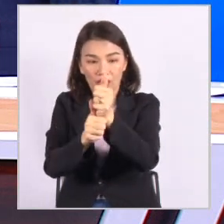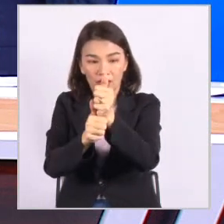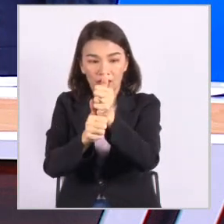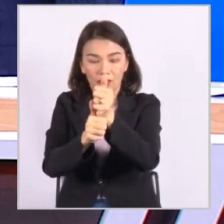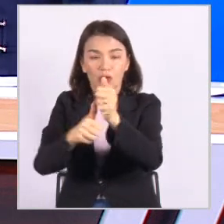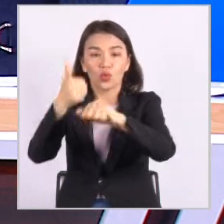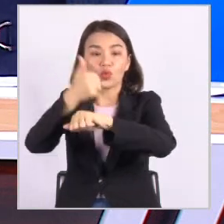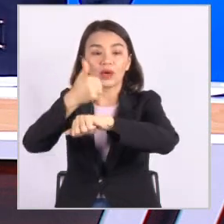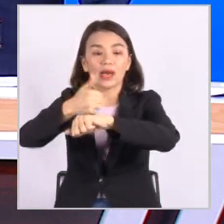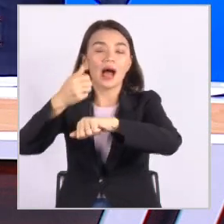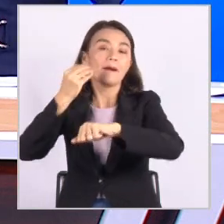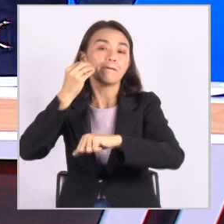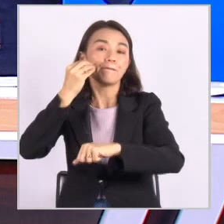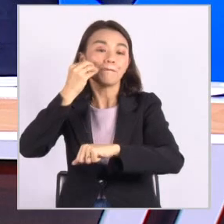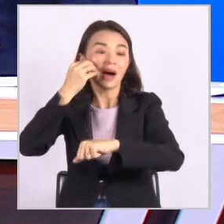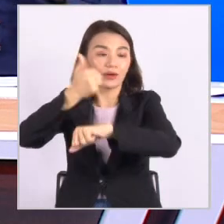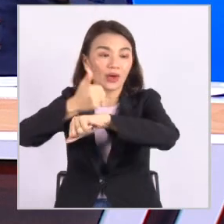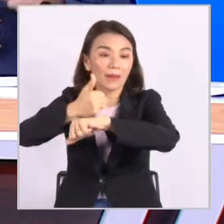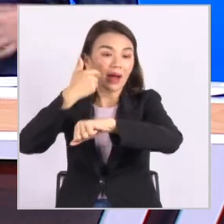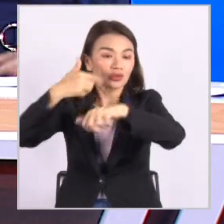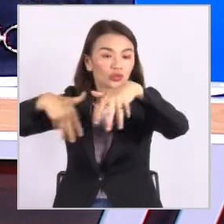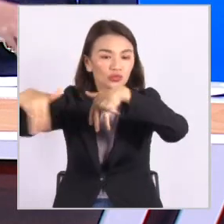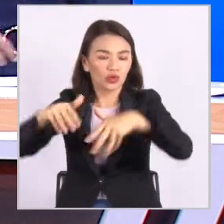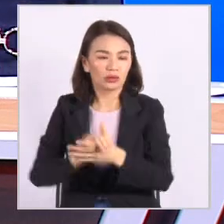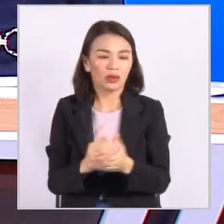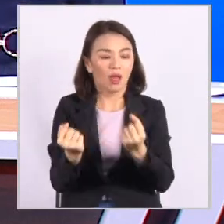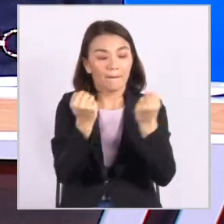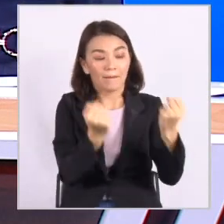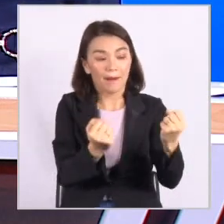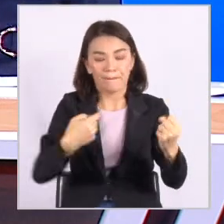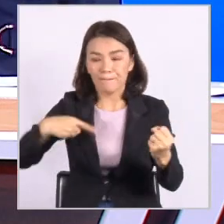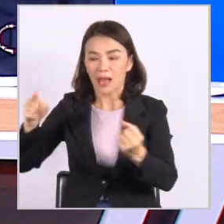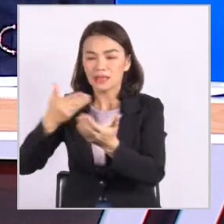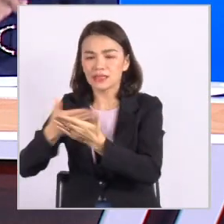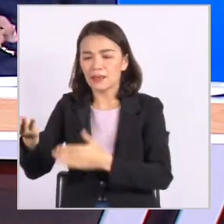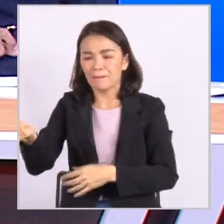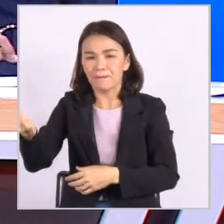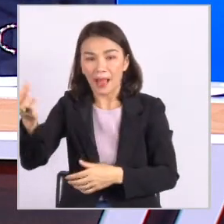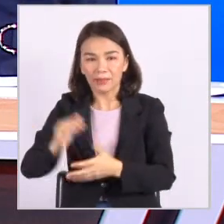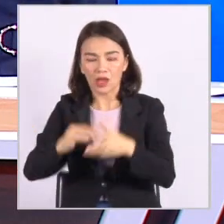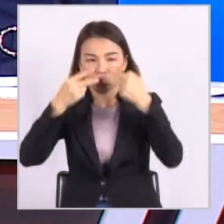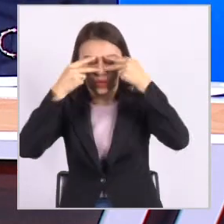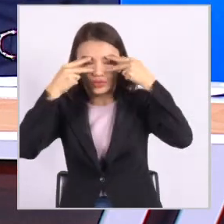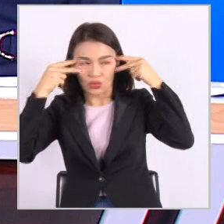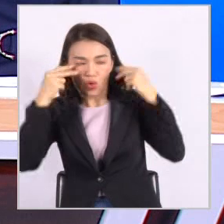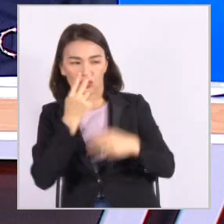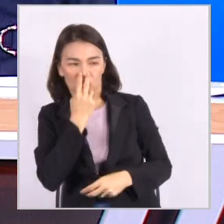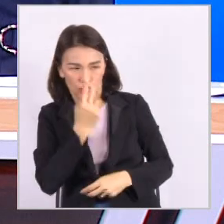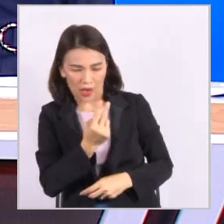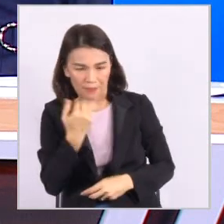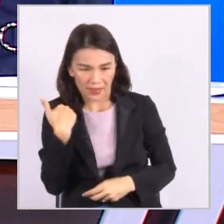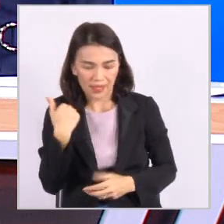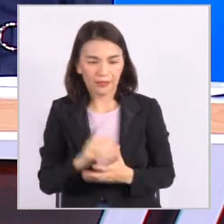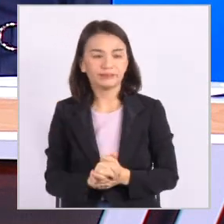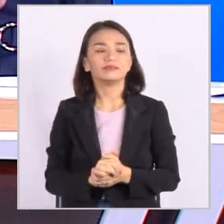สตาร์ทรถทิ้งเอาไว้กะว่าเดี๋ยวไปซื้อของแป๊บเดียวเดี๋ยวมานั่นแหละบางทีเราไม่รู้ว่าโจรมันจ้องอยู่นะคะผู้ช่วยผู้ใหญ่บ้าน